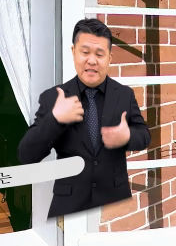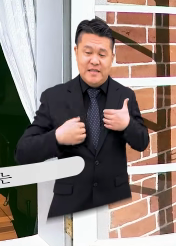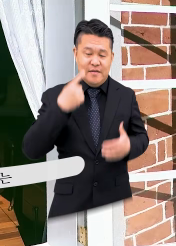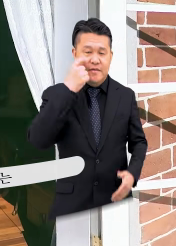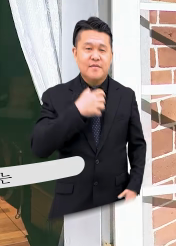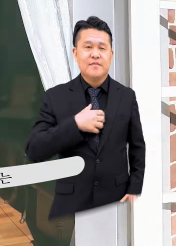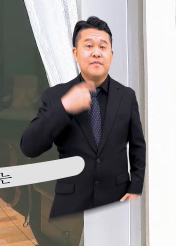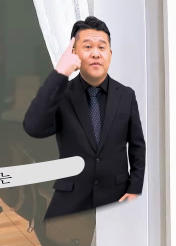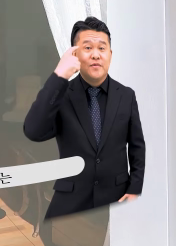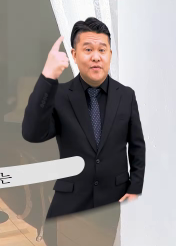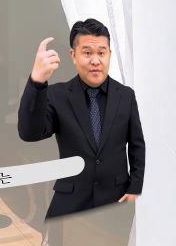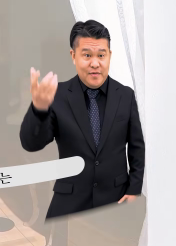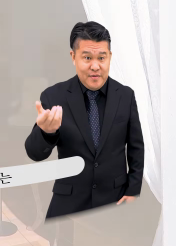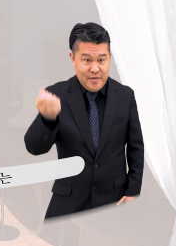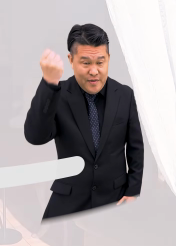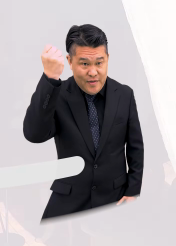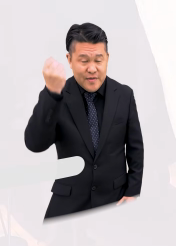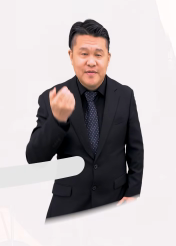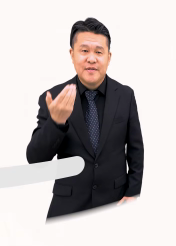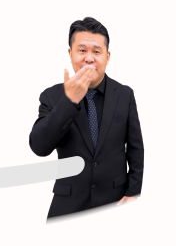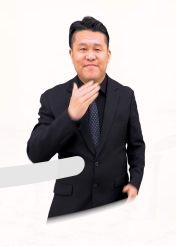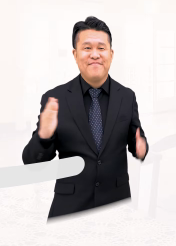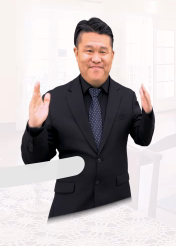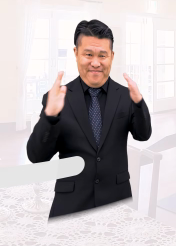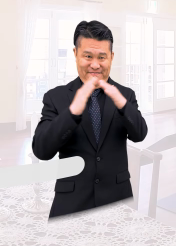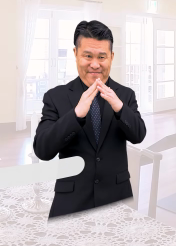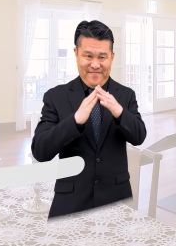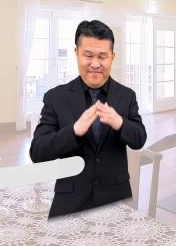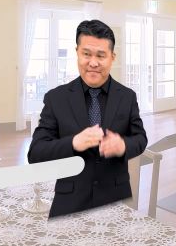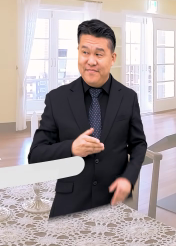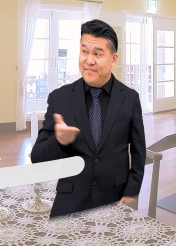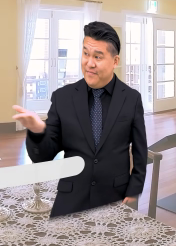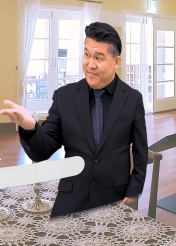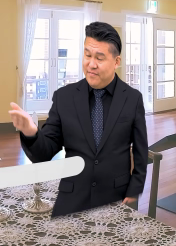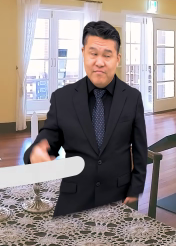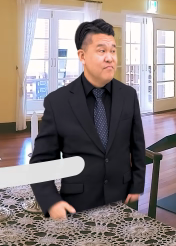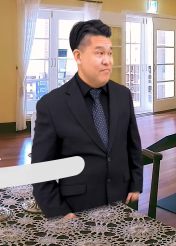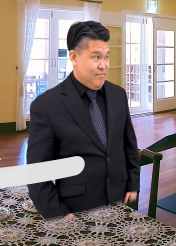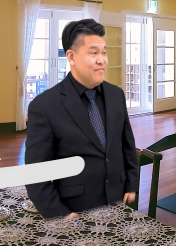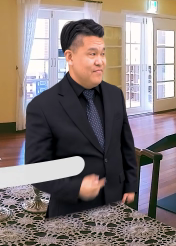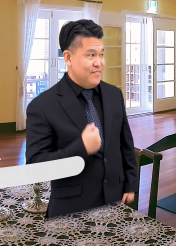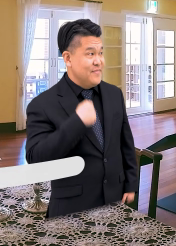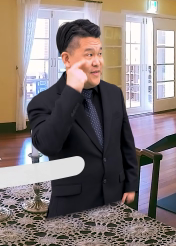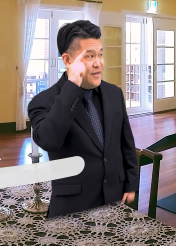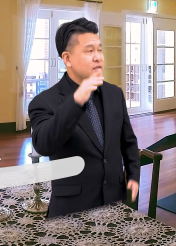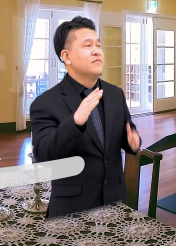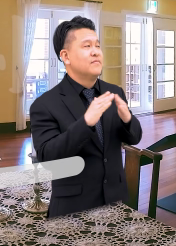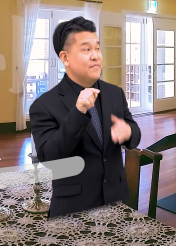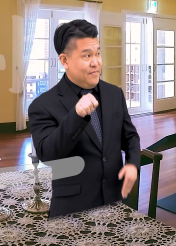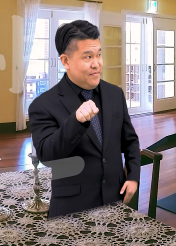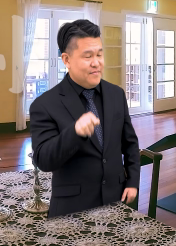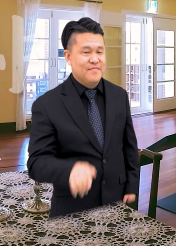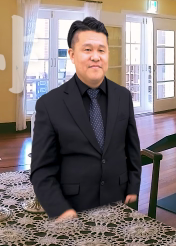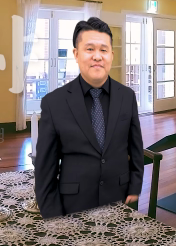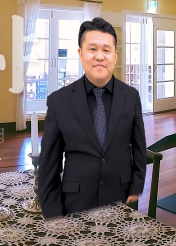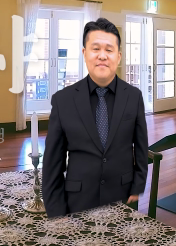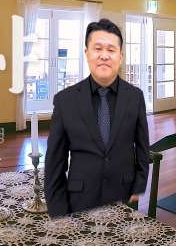기쁨과 슬픔의 추억이 남아있는 홈 스위트 홈. 당신의 그리운 나의 집.